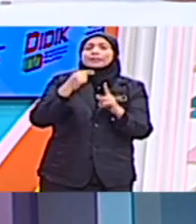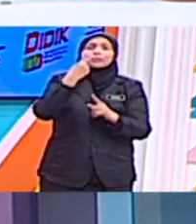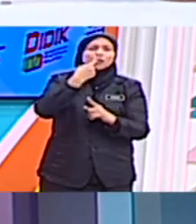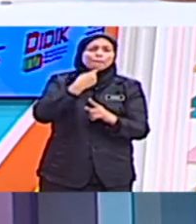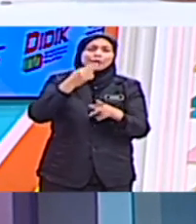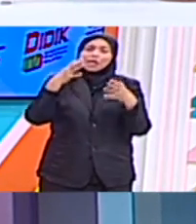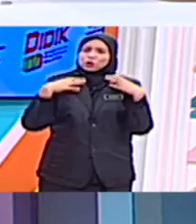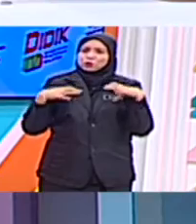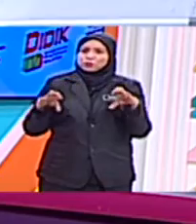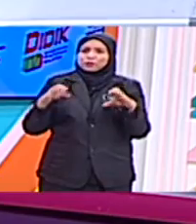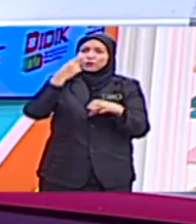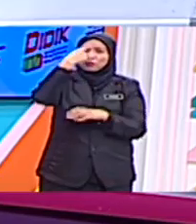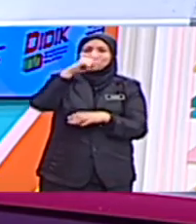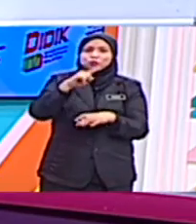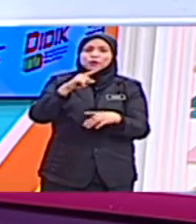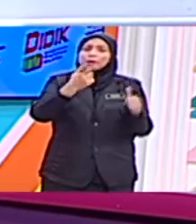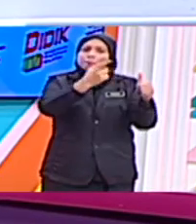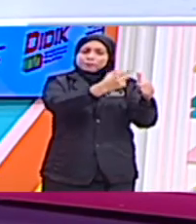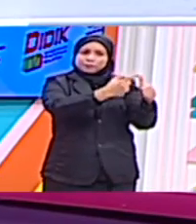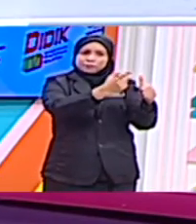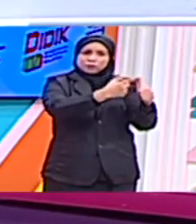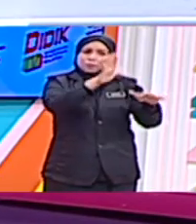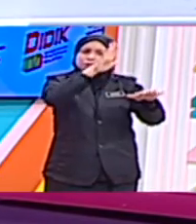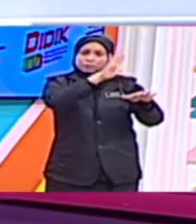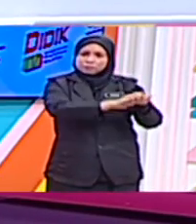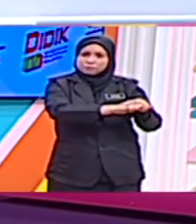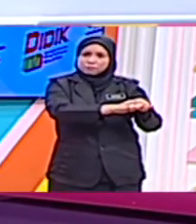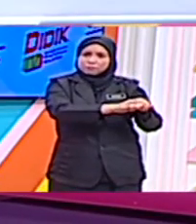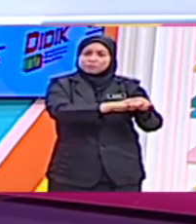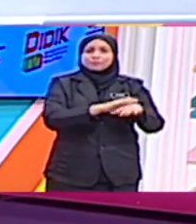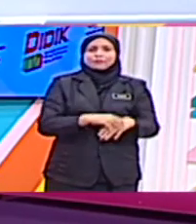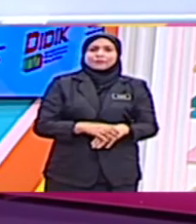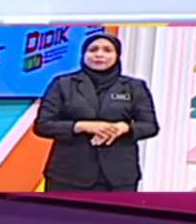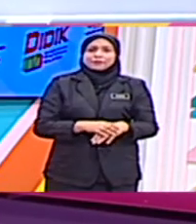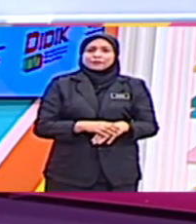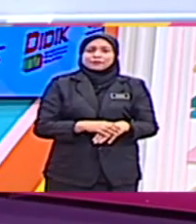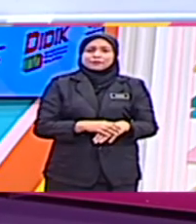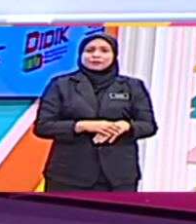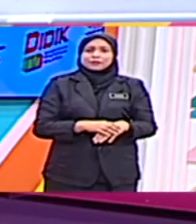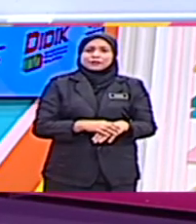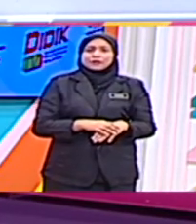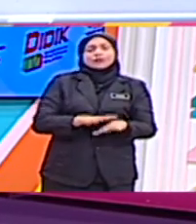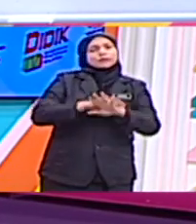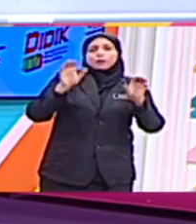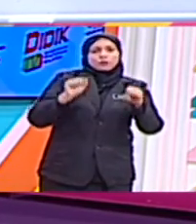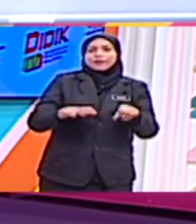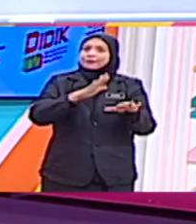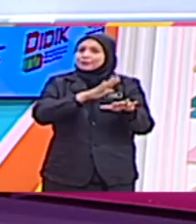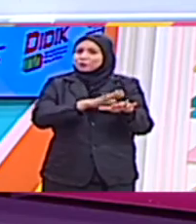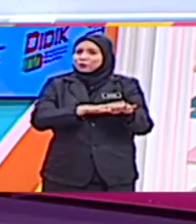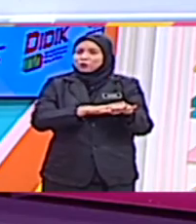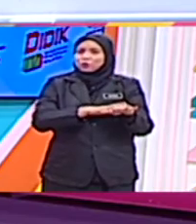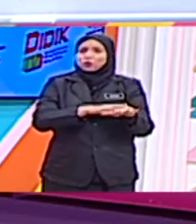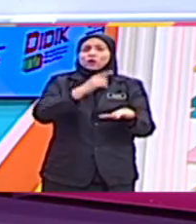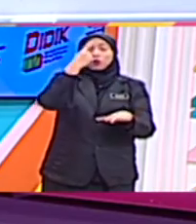sesiapa yang cuba untuk pertama menyentuh kamu. Okey, orang yang nak menyentuh memang tak bolehlah sentuh sikit pun. Kan kecuali